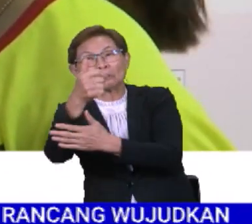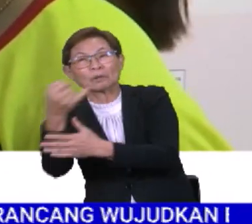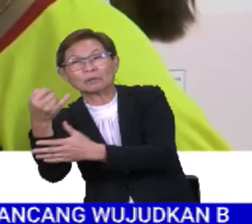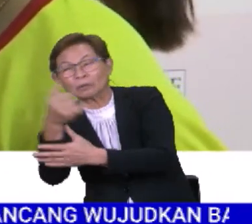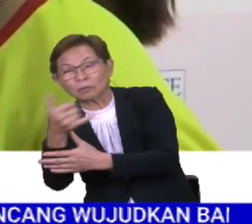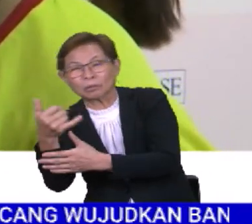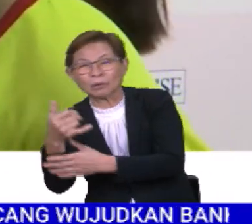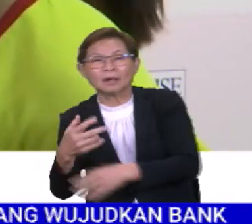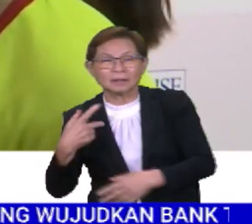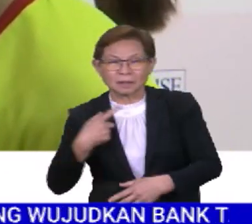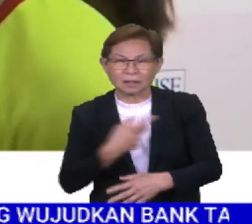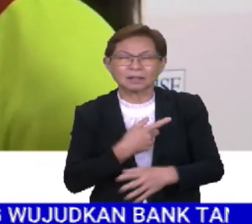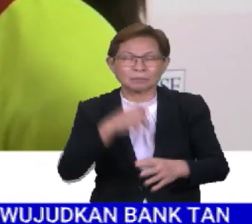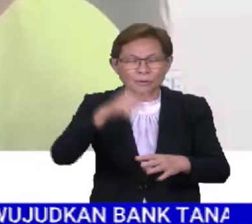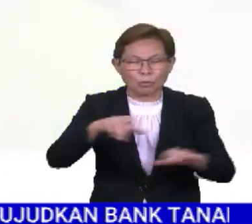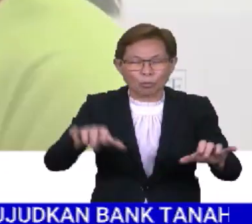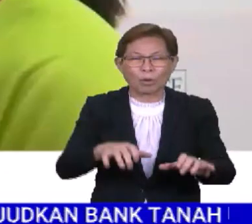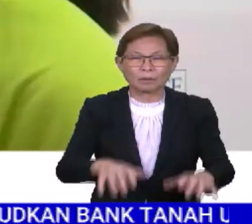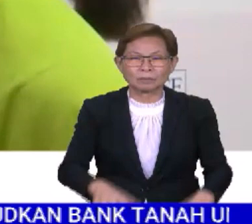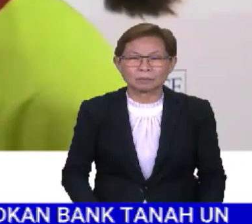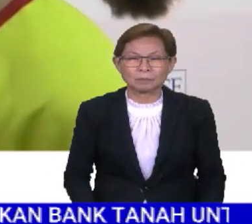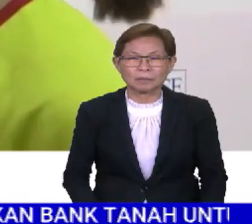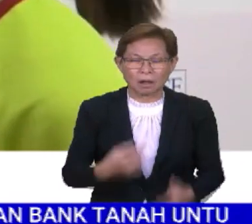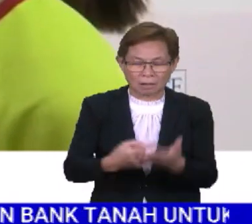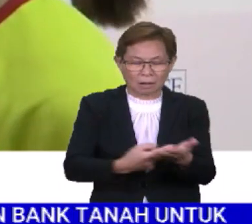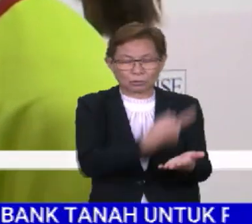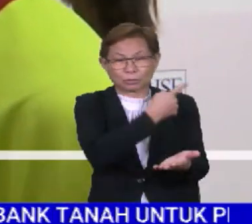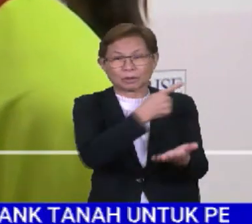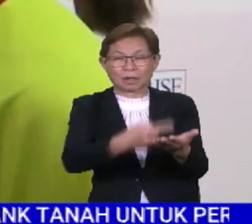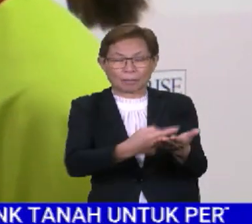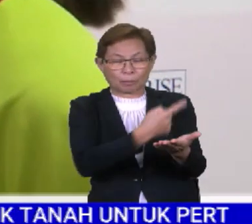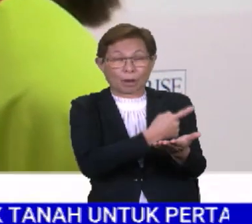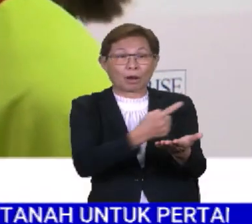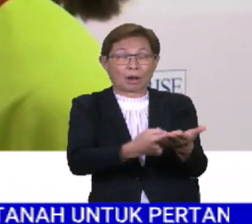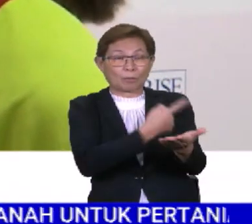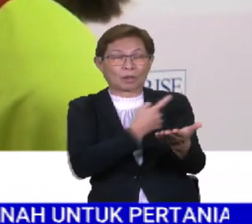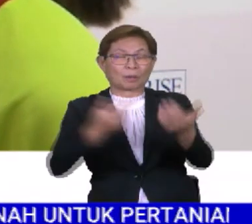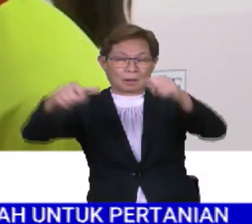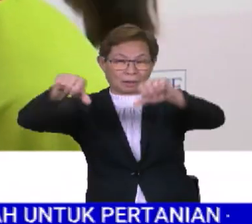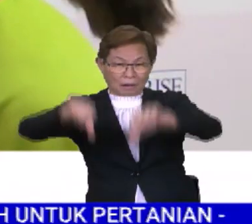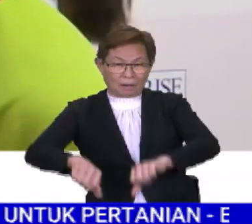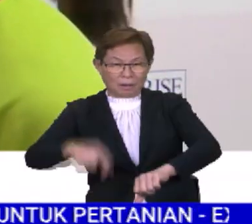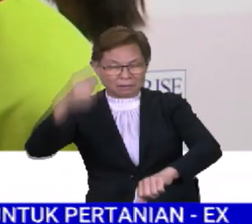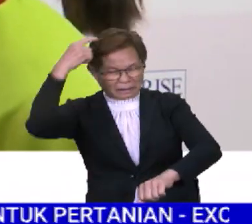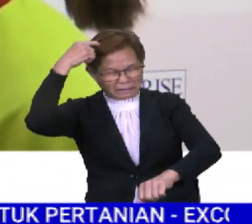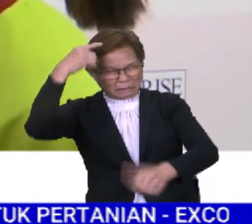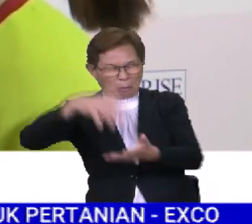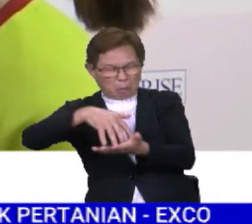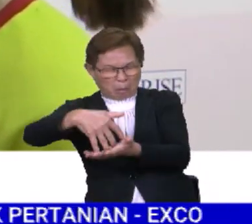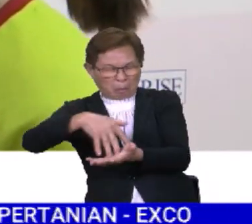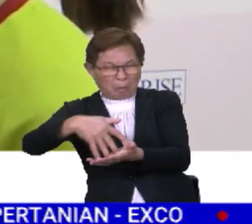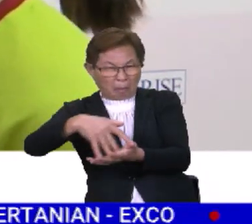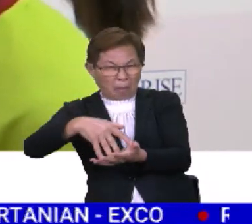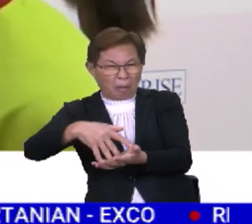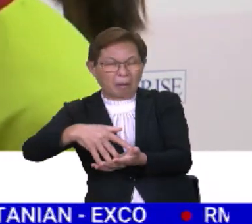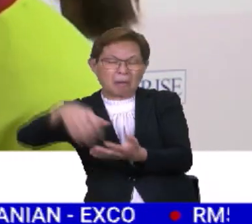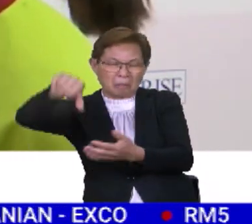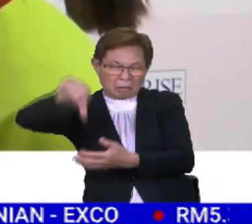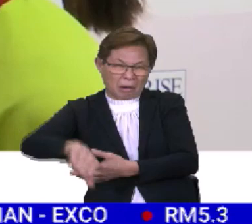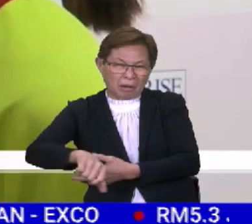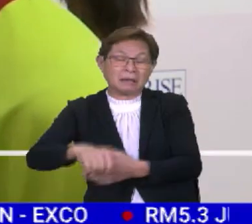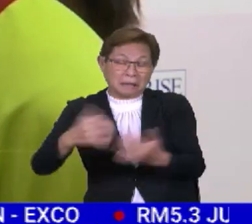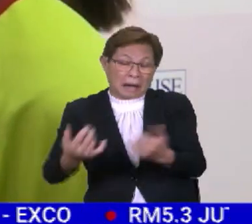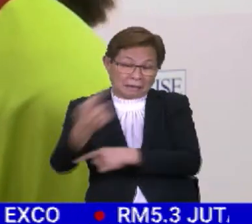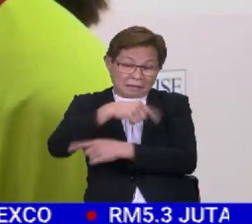hanya fokus apa yang kita kena buat saja. Last week kami kalah kerana kami punya mental tak cukup strong semasa mereka kerja